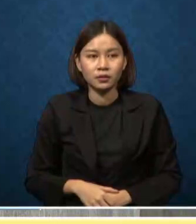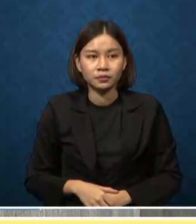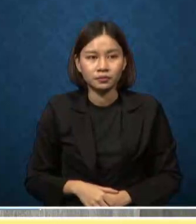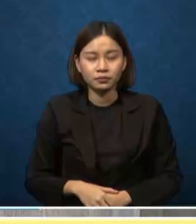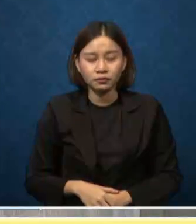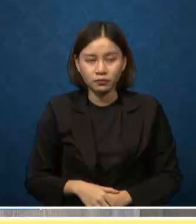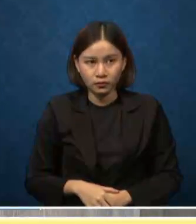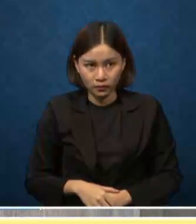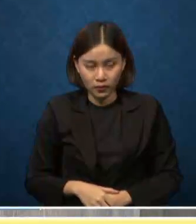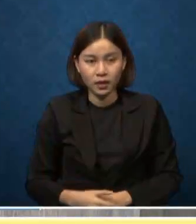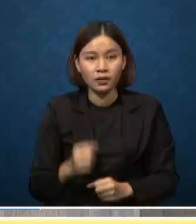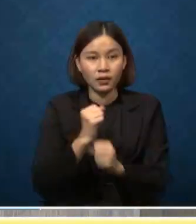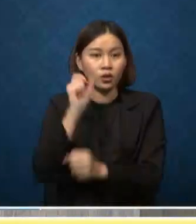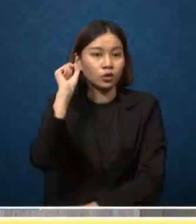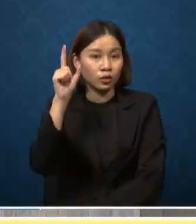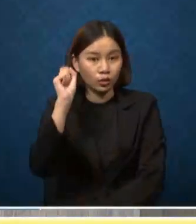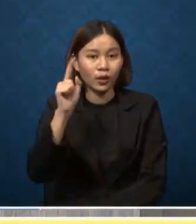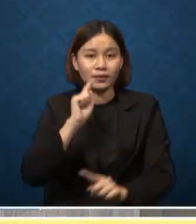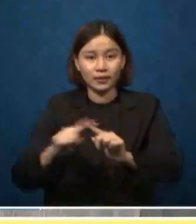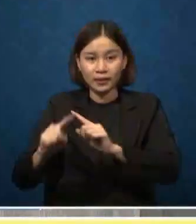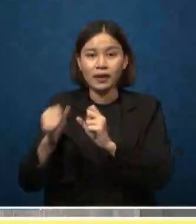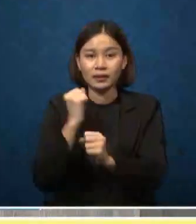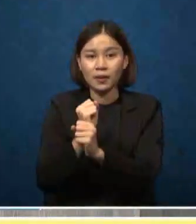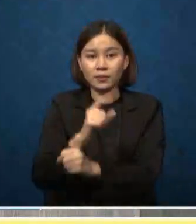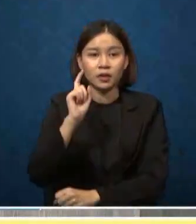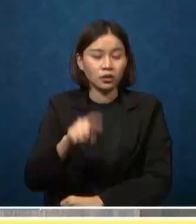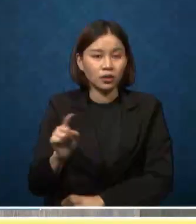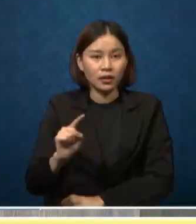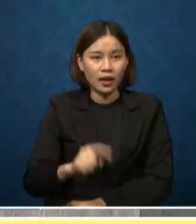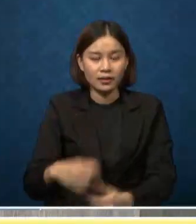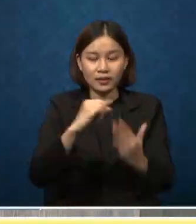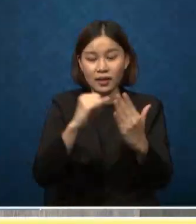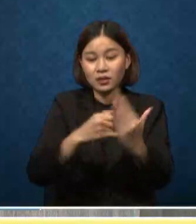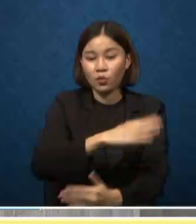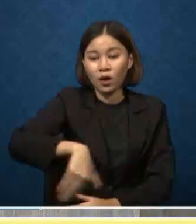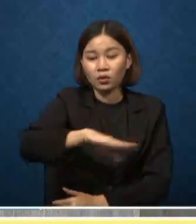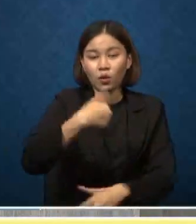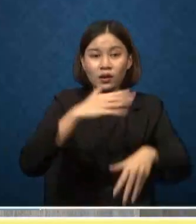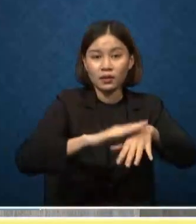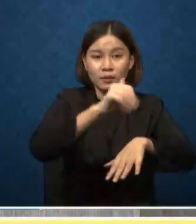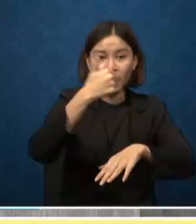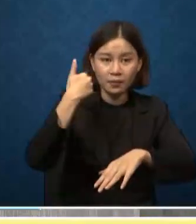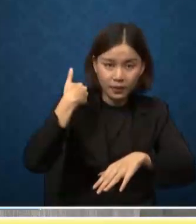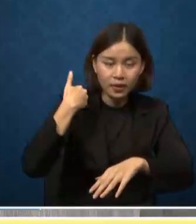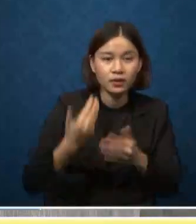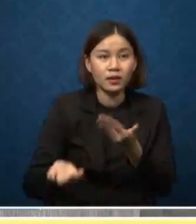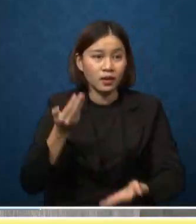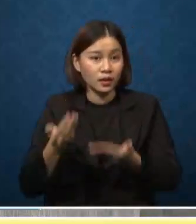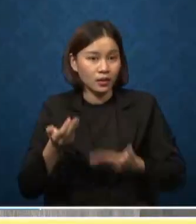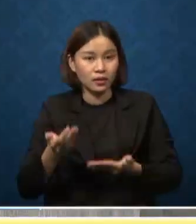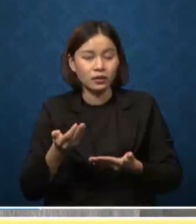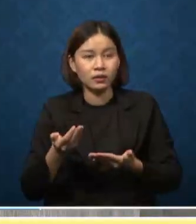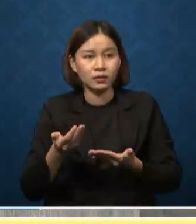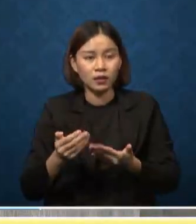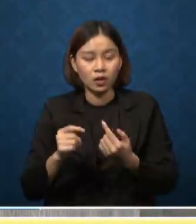นะฮะที่มีความเร่งด่วนหรือเรื่องที่ควรจะทำในเรื่องที่พื้นที่เขามีศักยภาพหรือมีต้นทุนนะฮะ